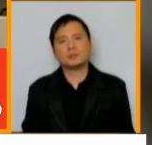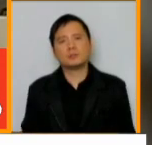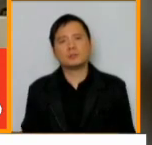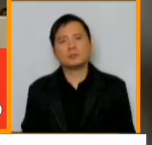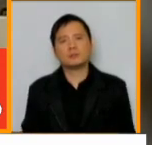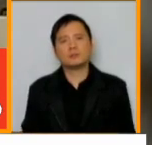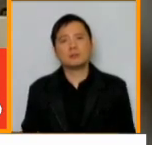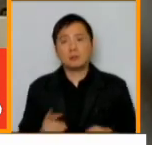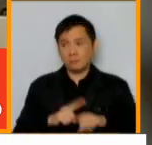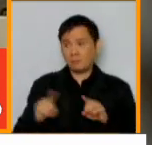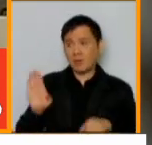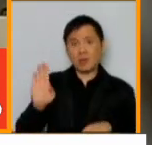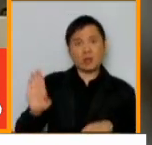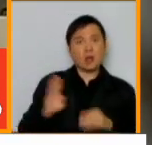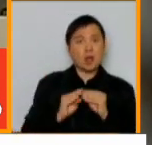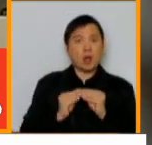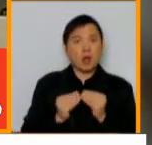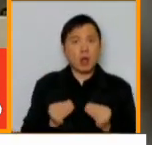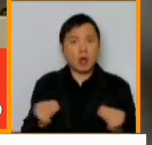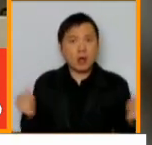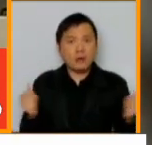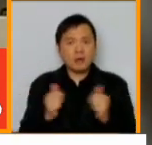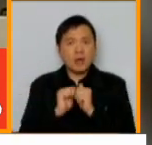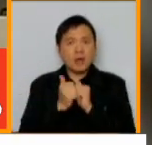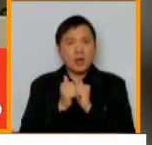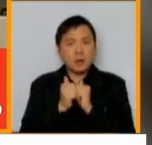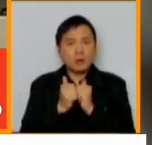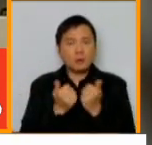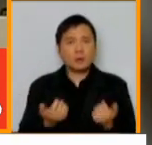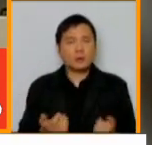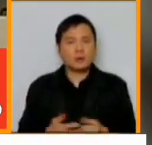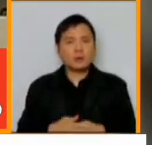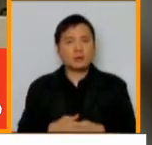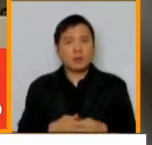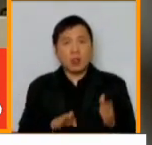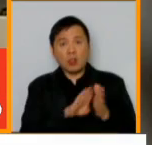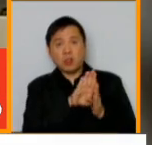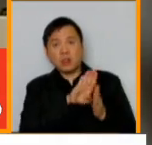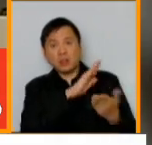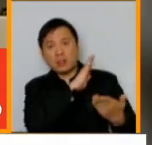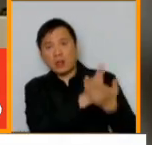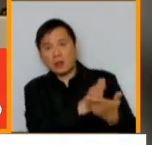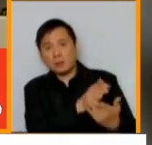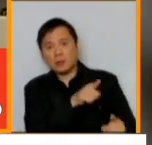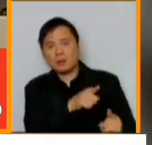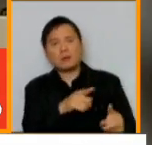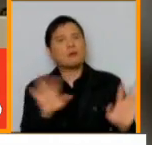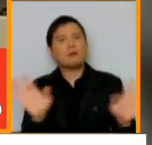sa cases na ito ay huwag silang magsimba.